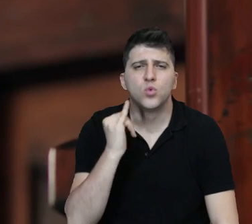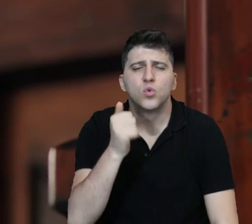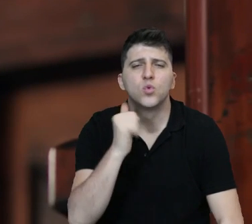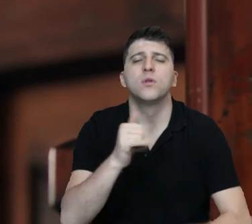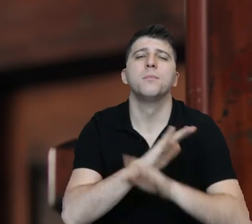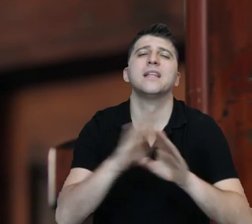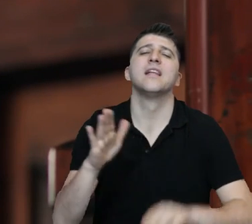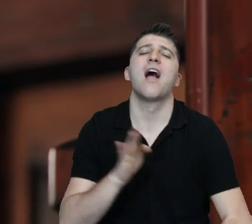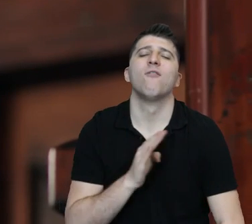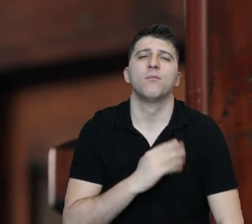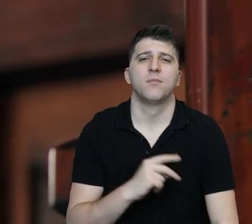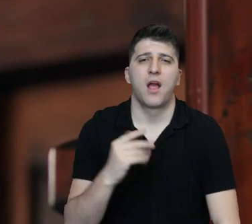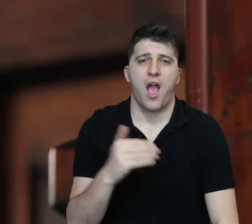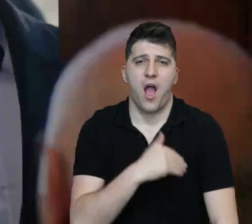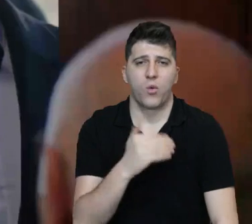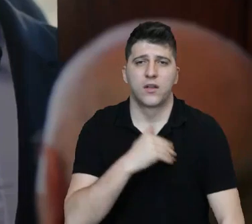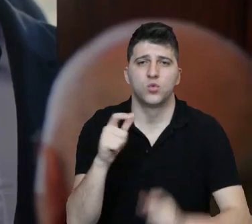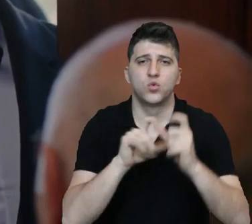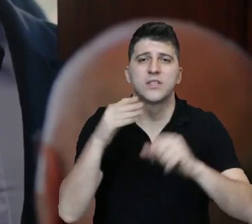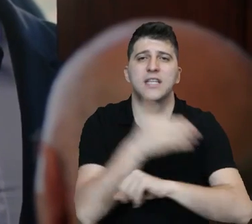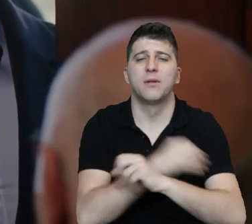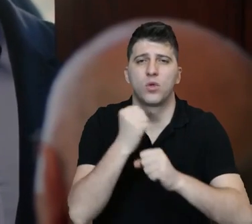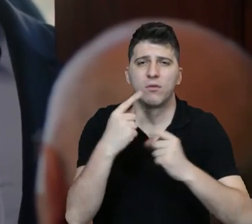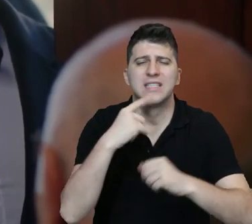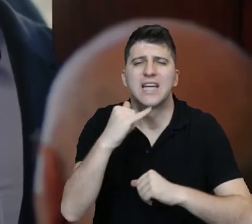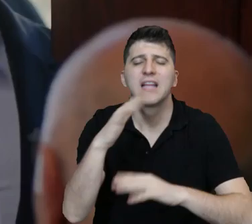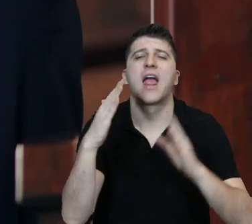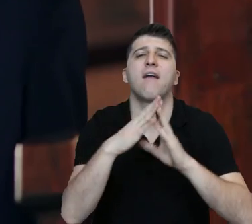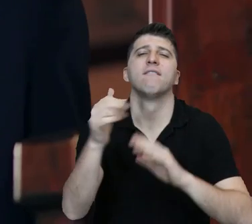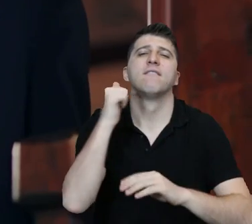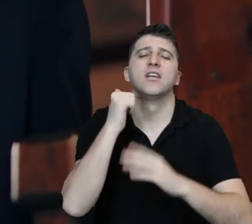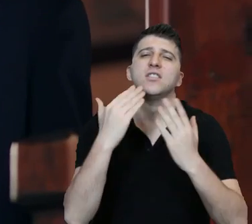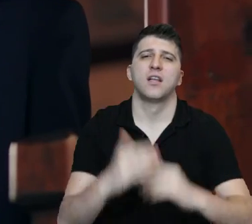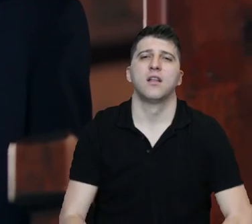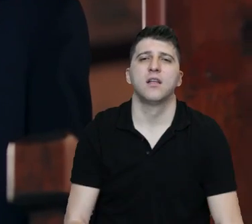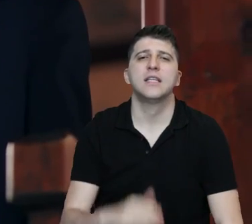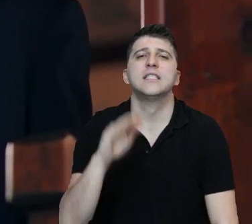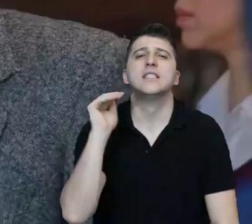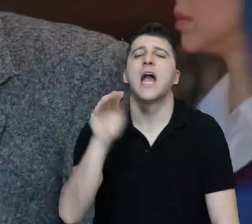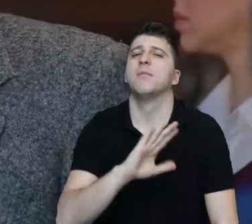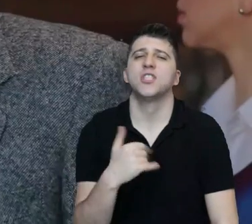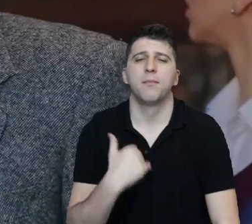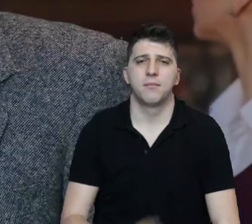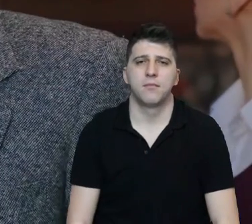bitti yavrum. Avukat sosyal hizmet görevlileriyle konuştu. Çok yakında artık hep evdesin. Gelmeyeceğim.